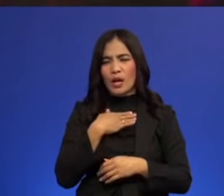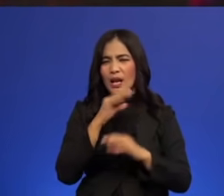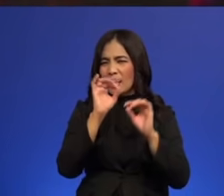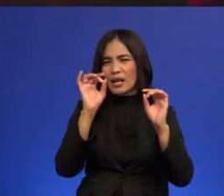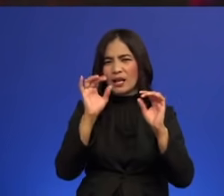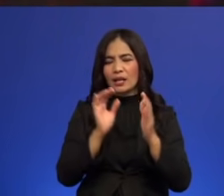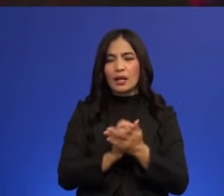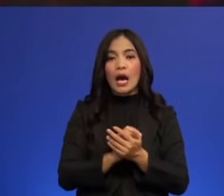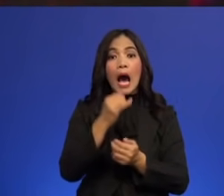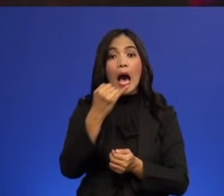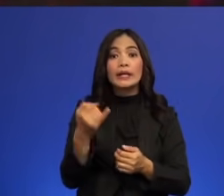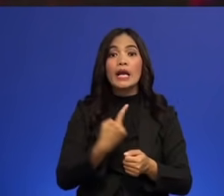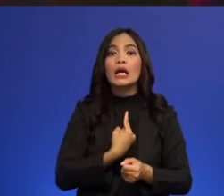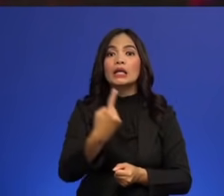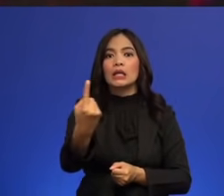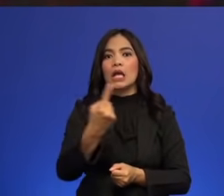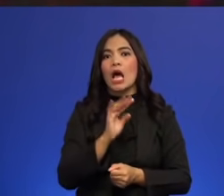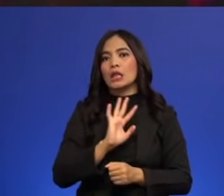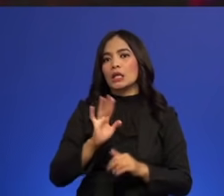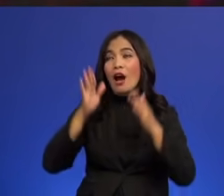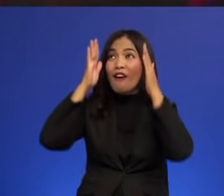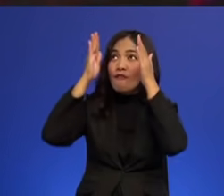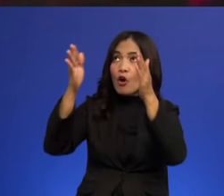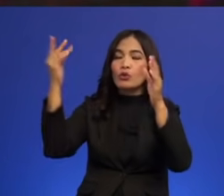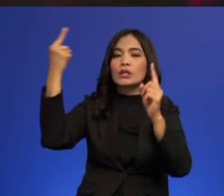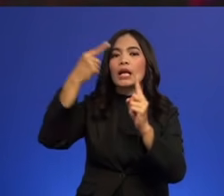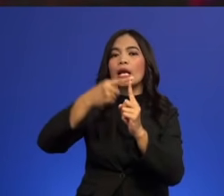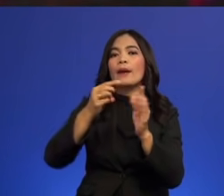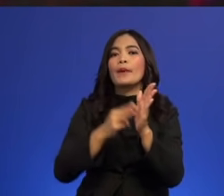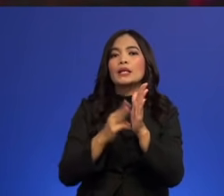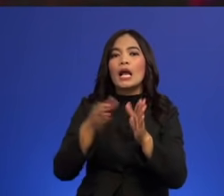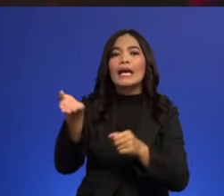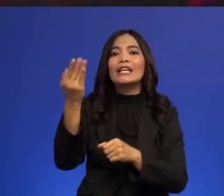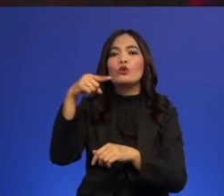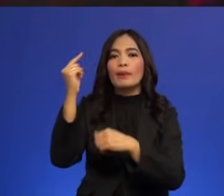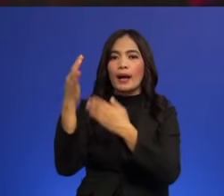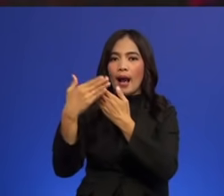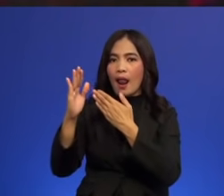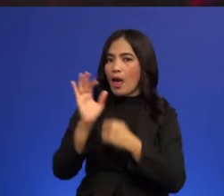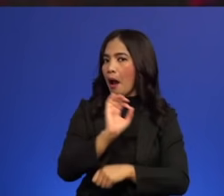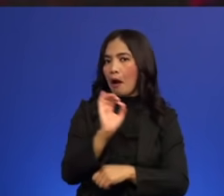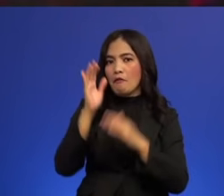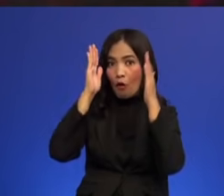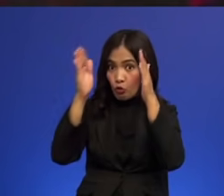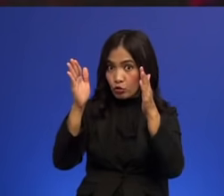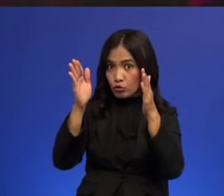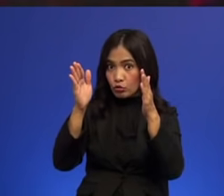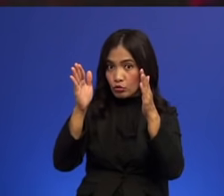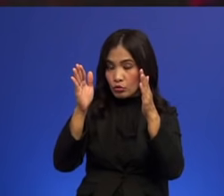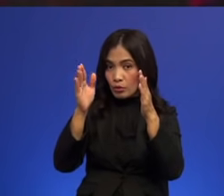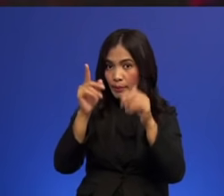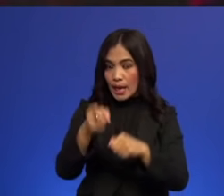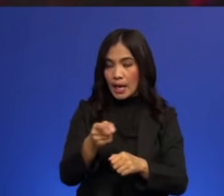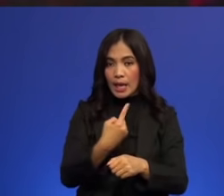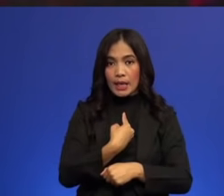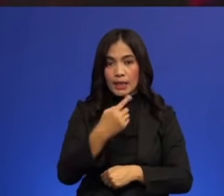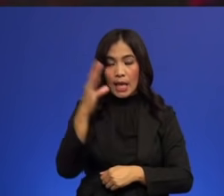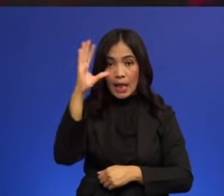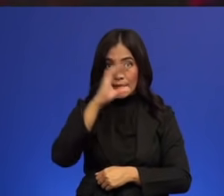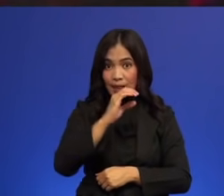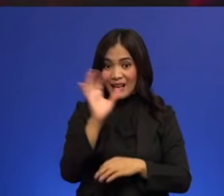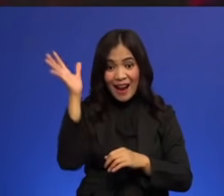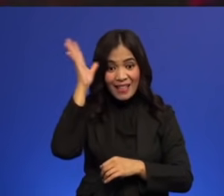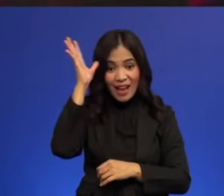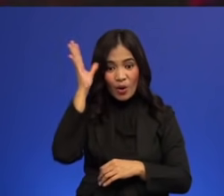lain, sehingga kita tidak mengarahkan diri kepada perkara-perkara kekekalan. Padahal kita tidak tahu kapan